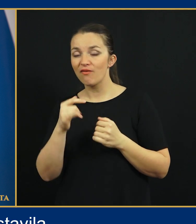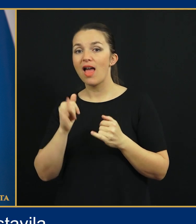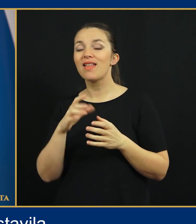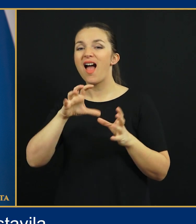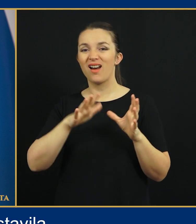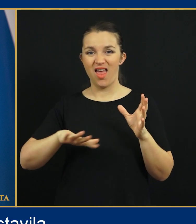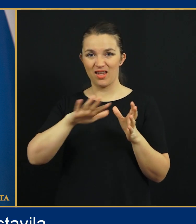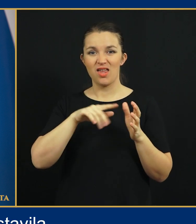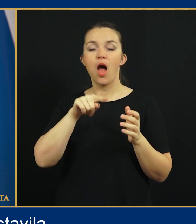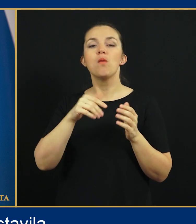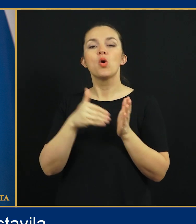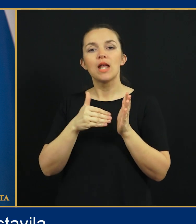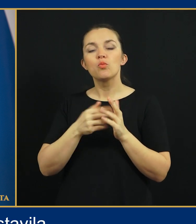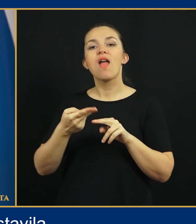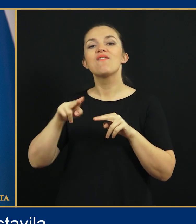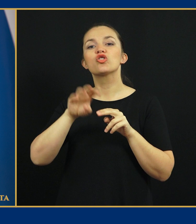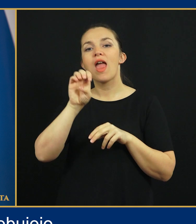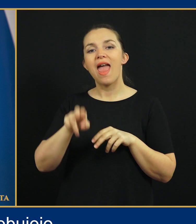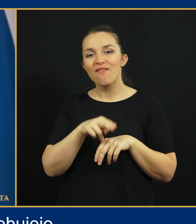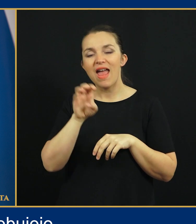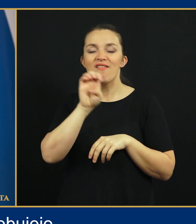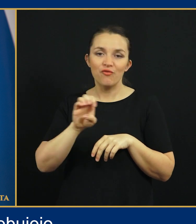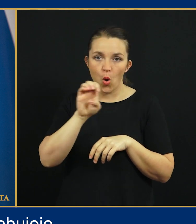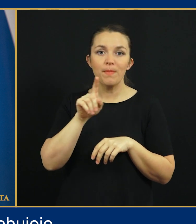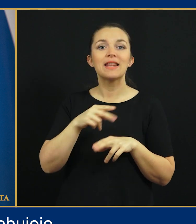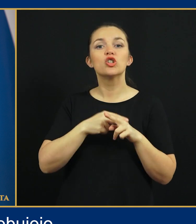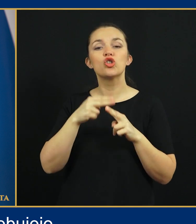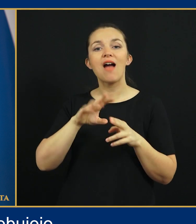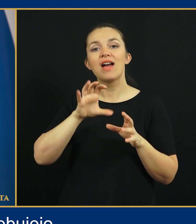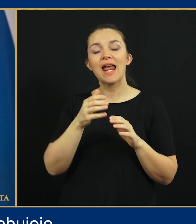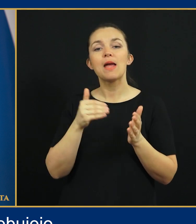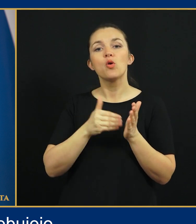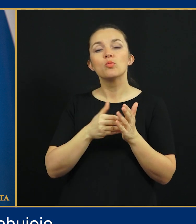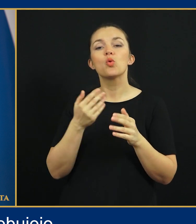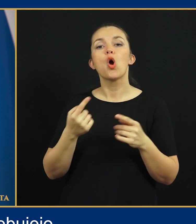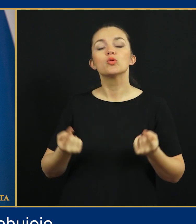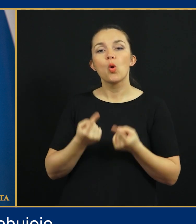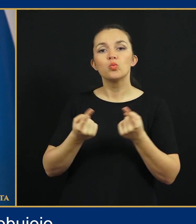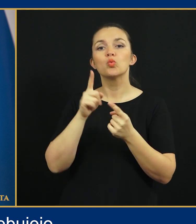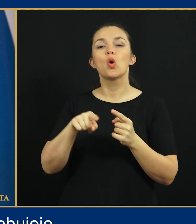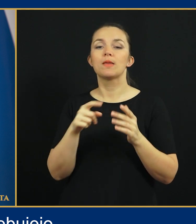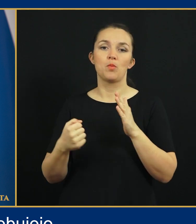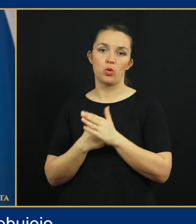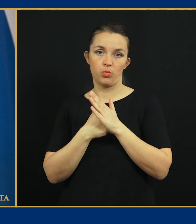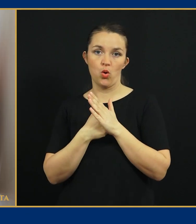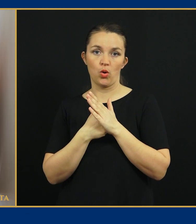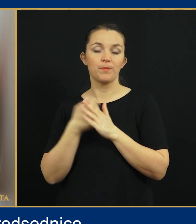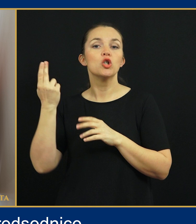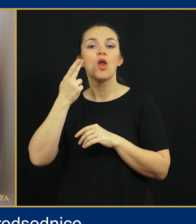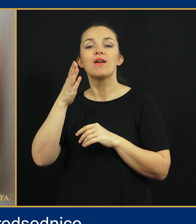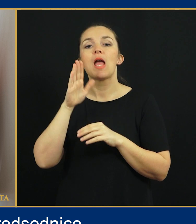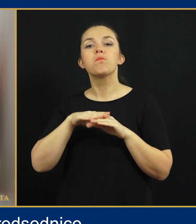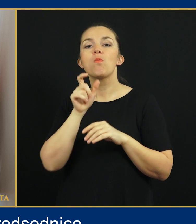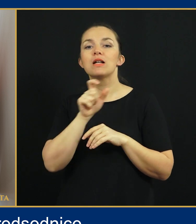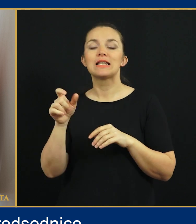da regija potrebuje več Evrope in države regije potrebujejo spodbudo in podporo. Slovenija